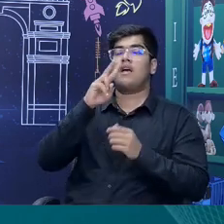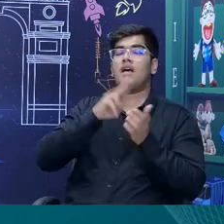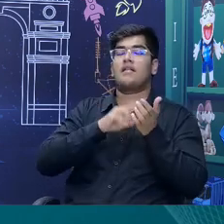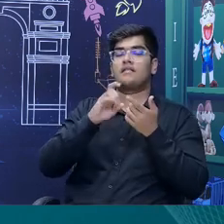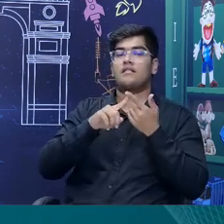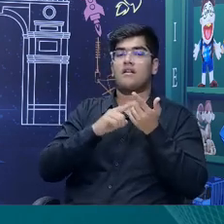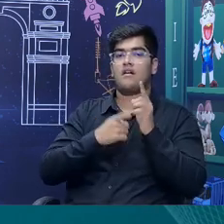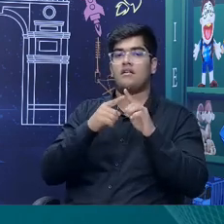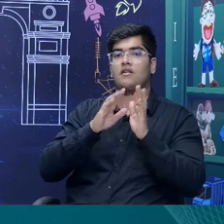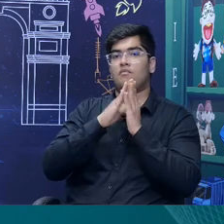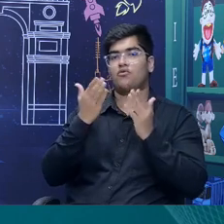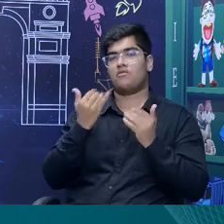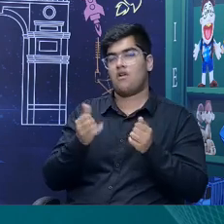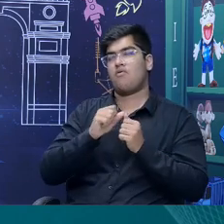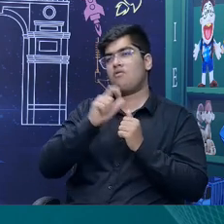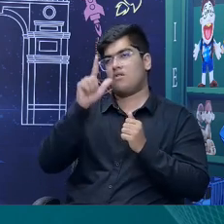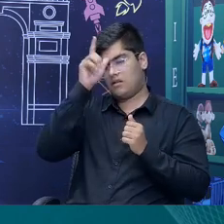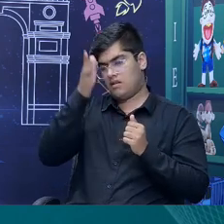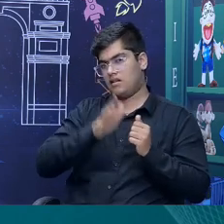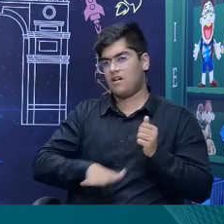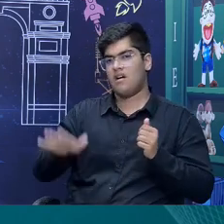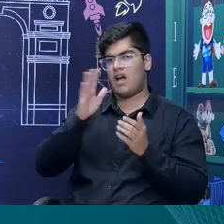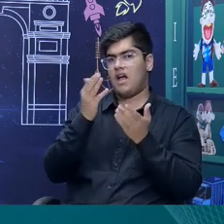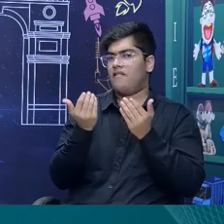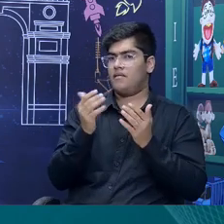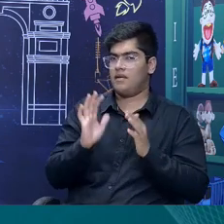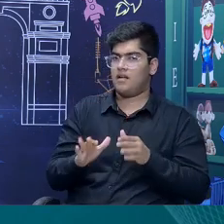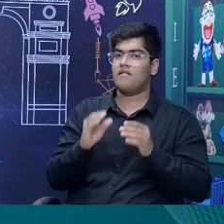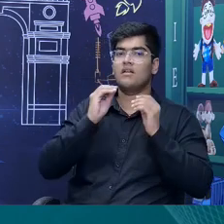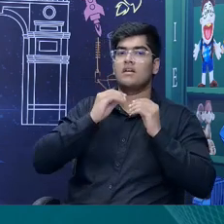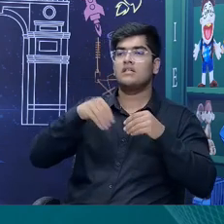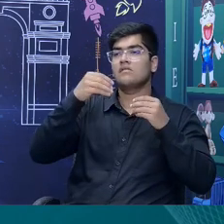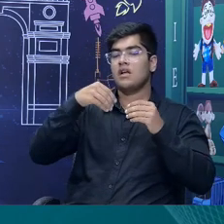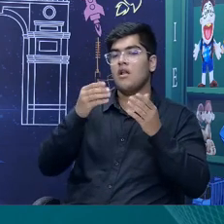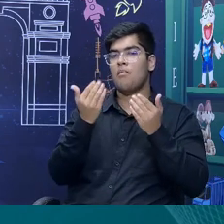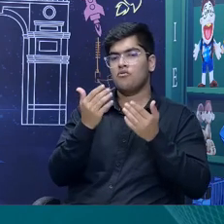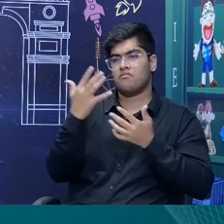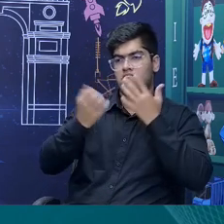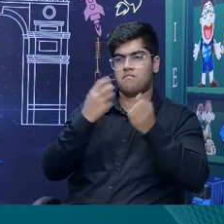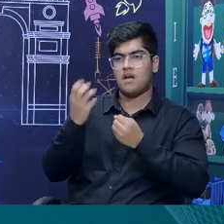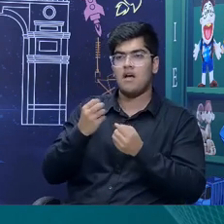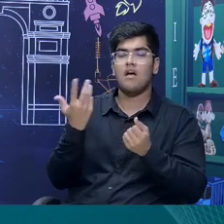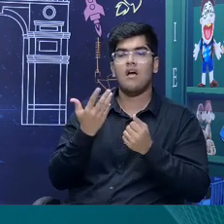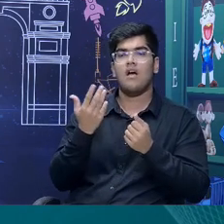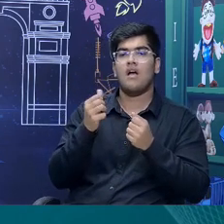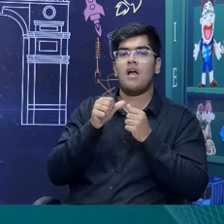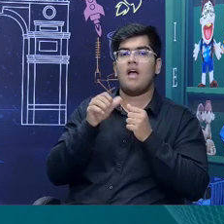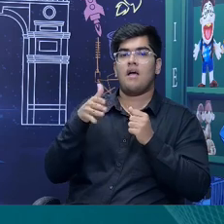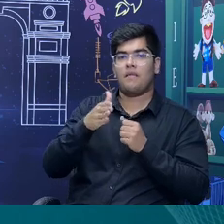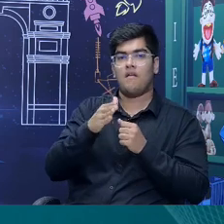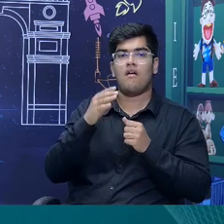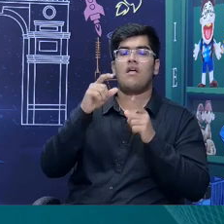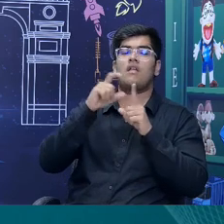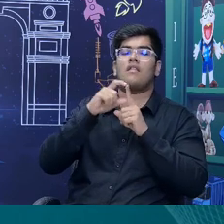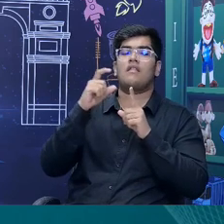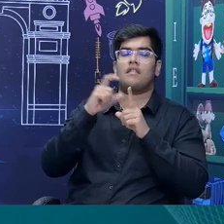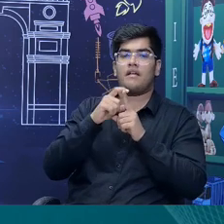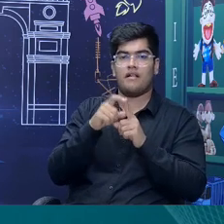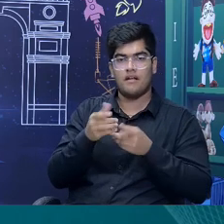देशभर में उपलब्ध है आप यह पुस्तक बिक्री केंटो से जाकर ले सकते हैं जो की नई दिल्ली अहमदाबाद